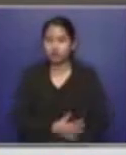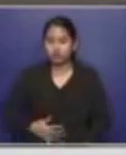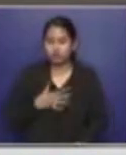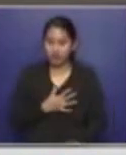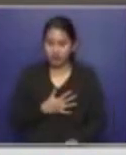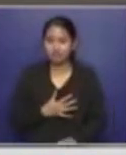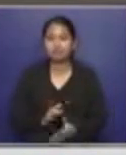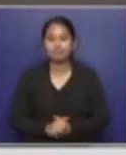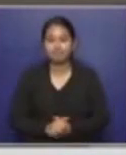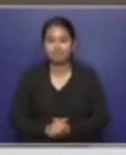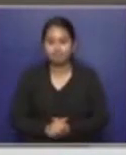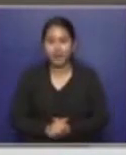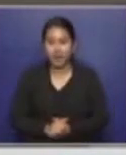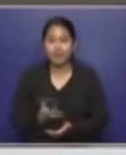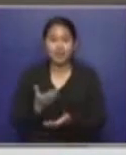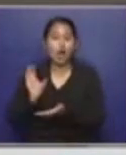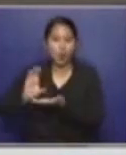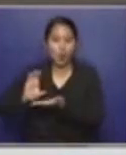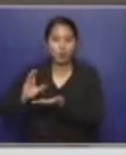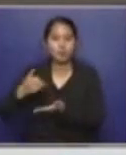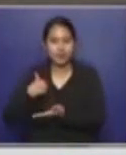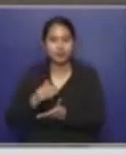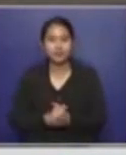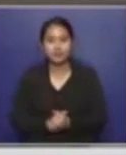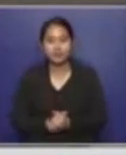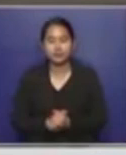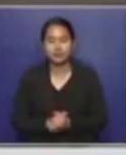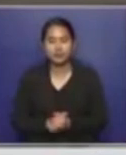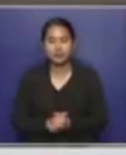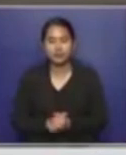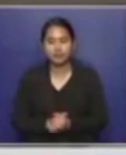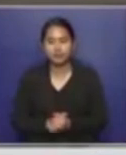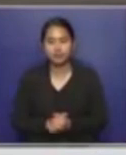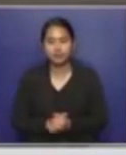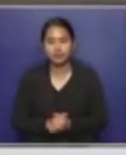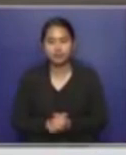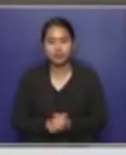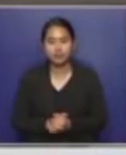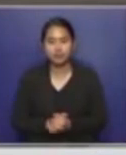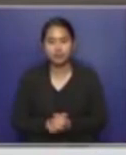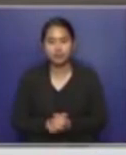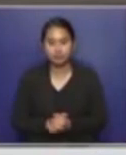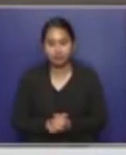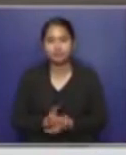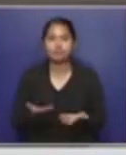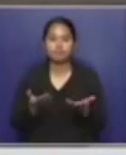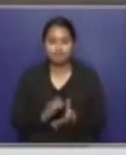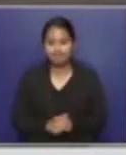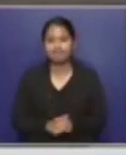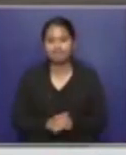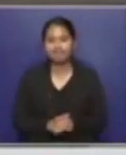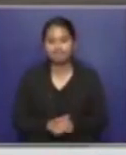ภาพมีอยู่แล้วก็สำนักงบประมาณก็ว่ากันไปแ